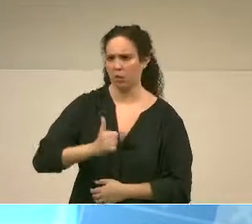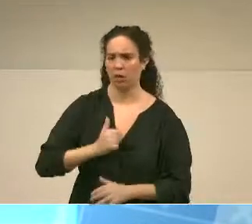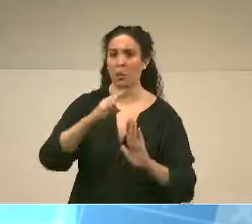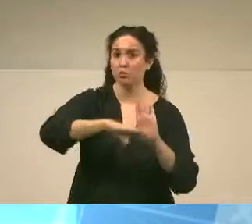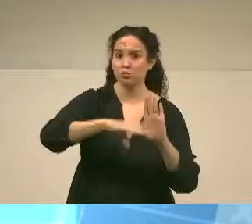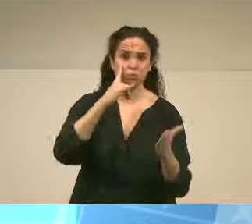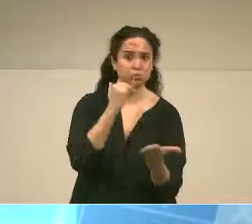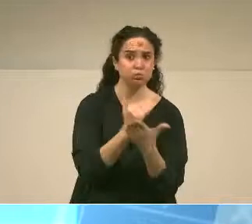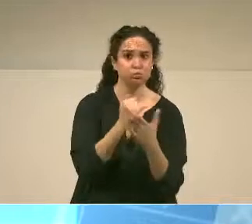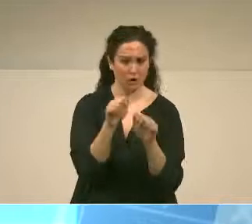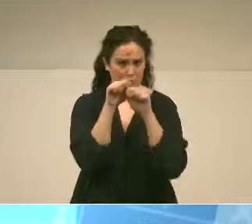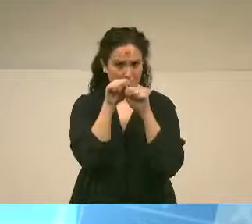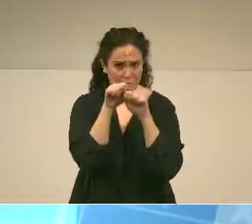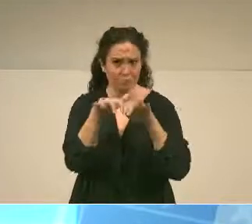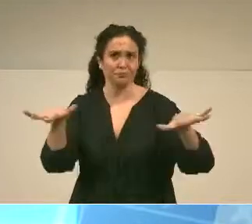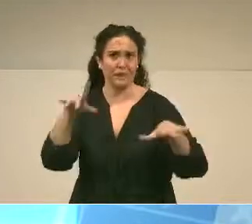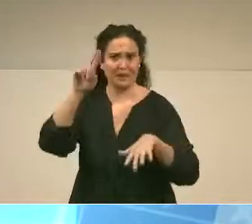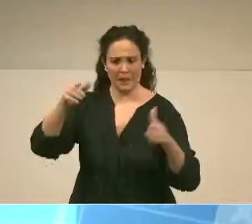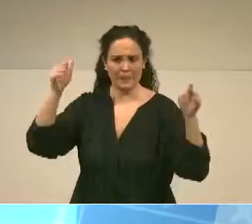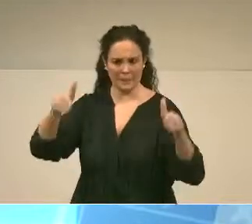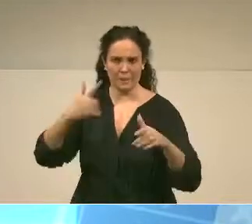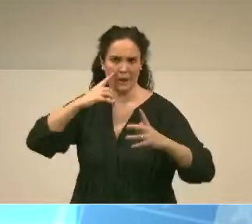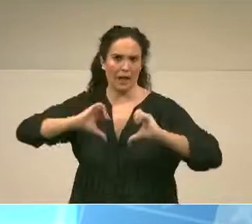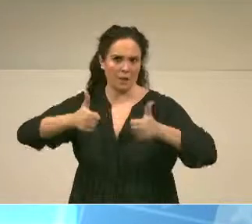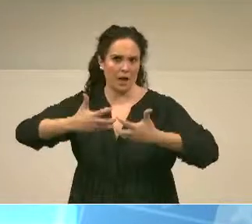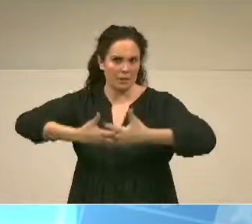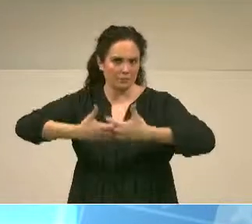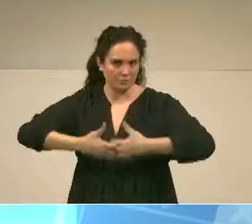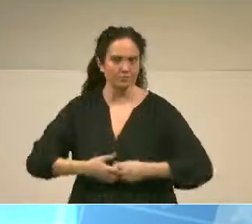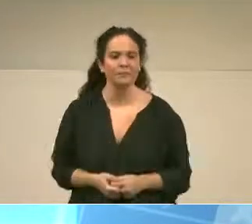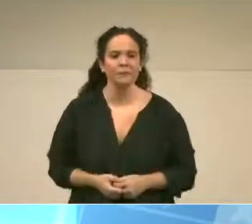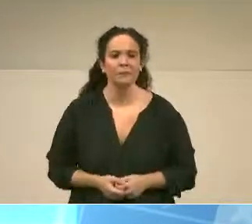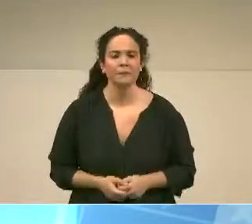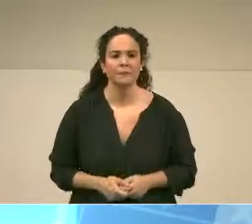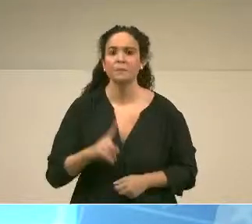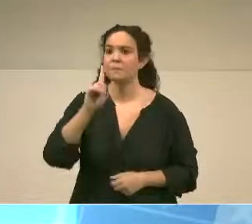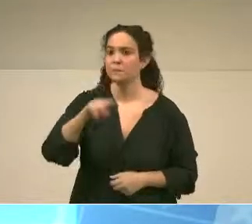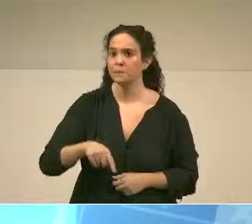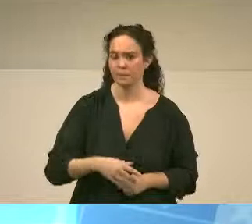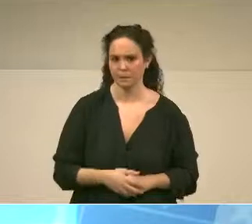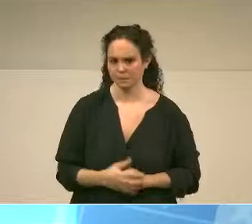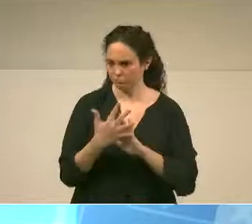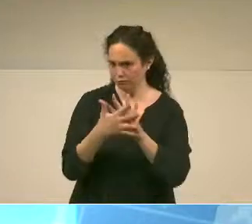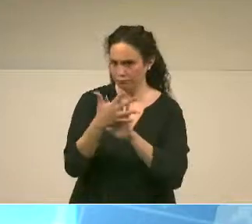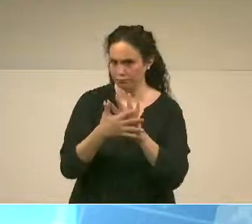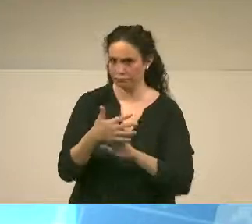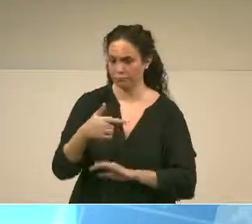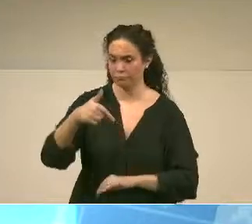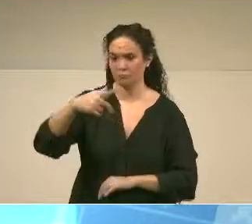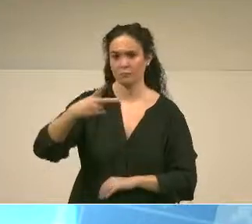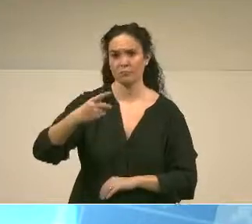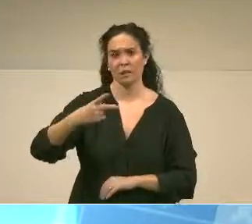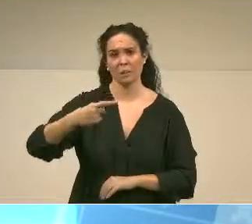horiek zabaltzeko eta berraztertzeko eta martxan jartzeko. Eta aipatzen nuen baita ere gaur lehendakari orde